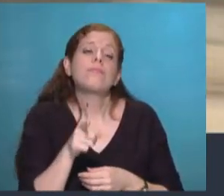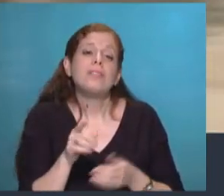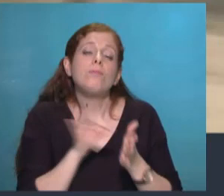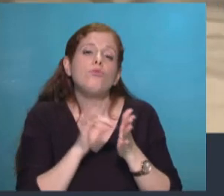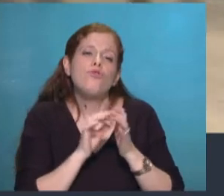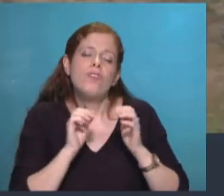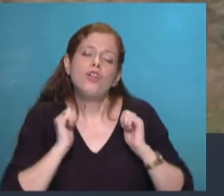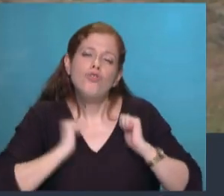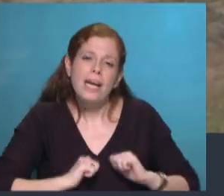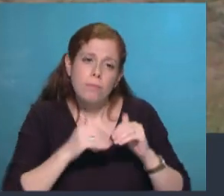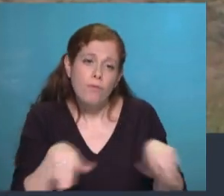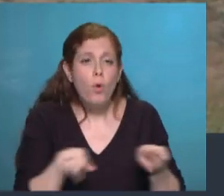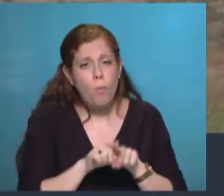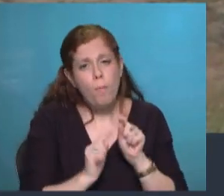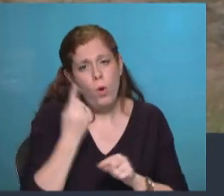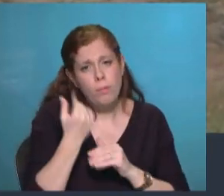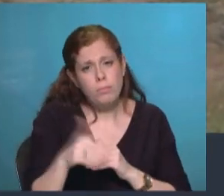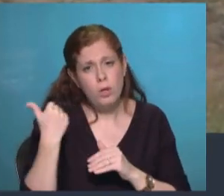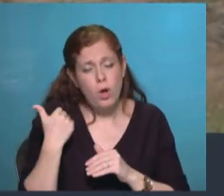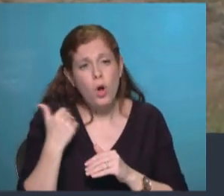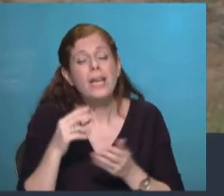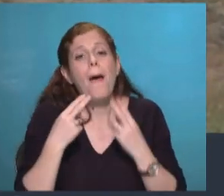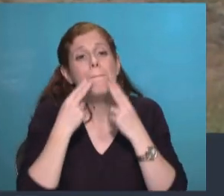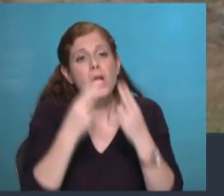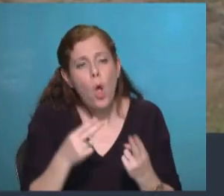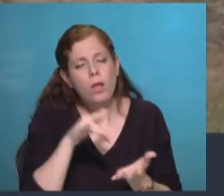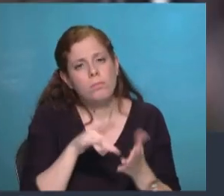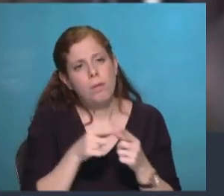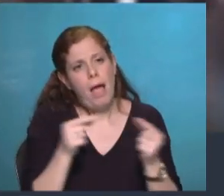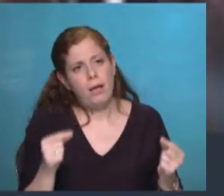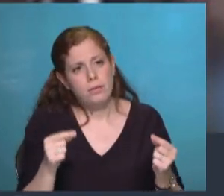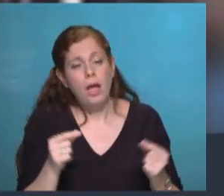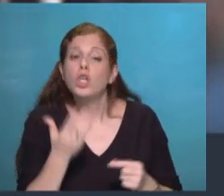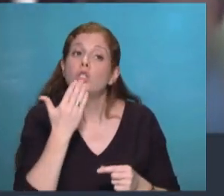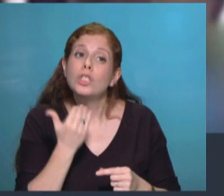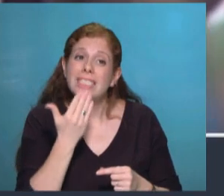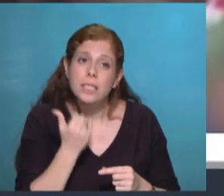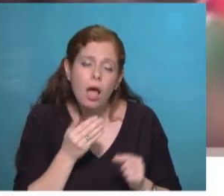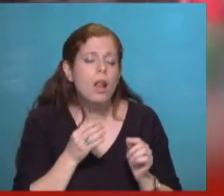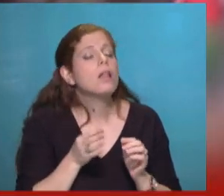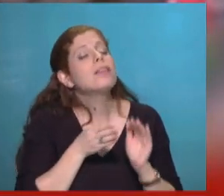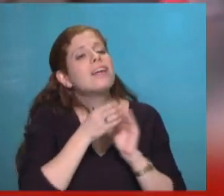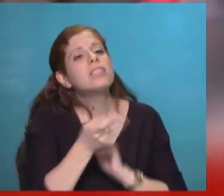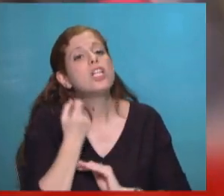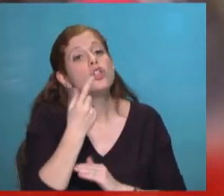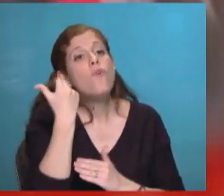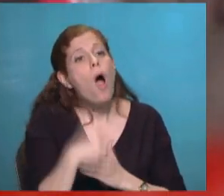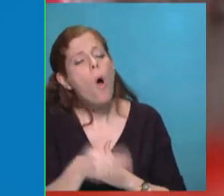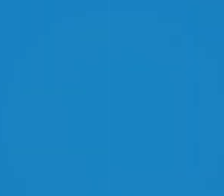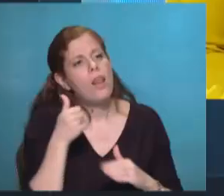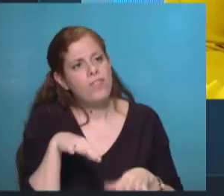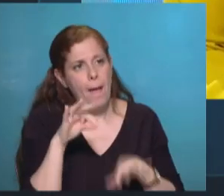השנה האחרונה, נמצא דווקא בעזה, כשישראל נכנסת לשבוע האחרון לפני